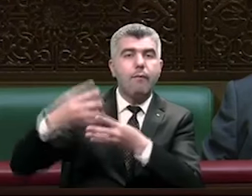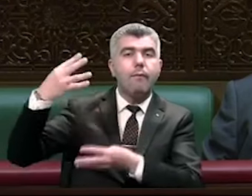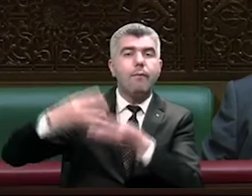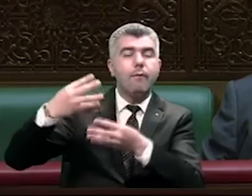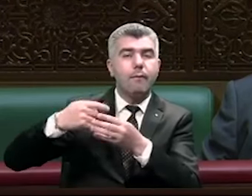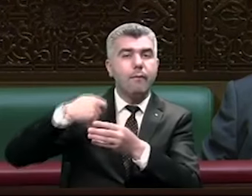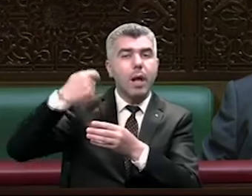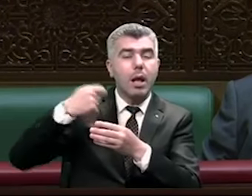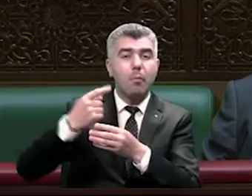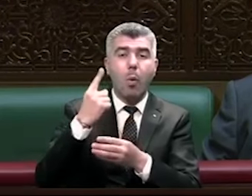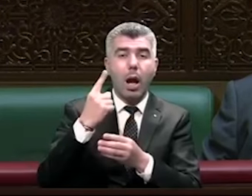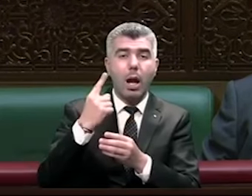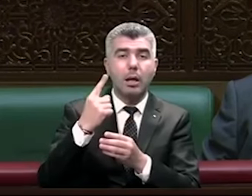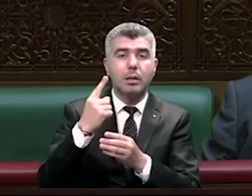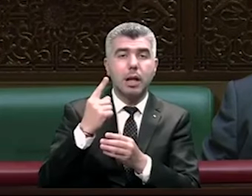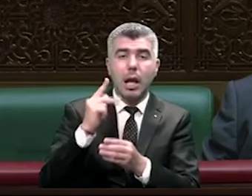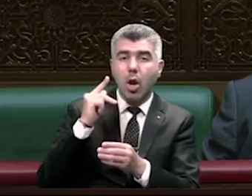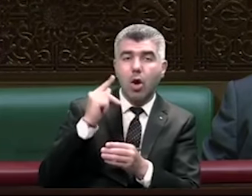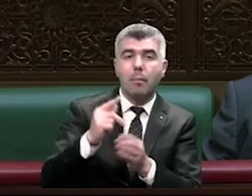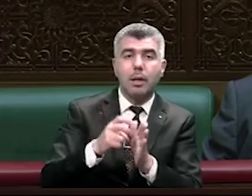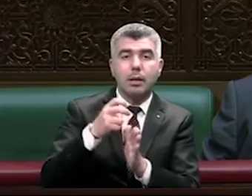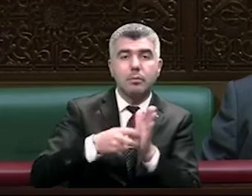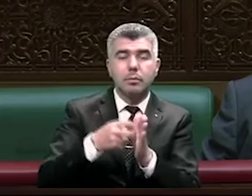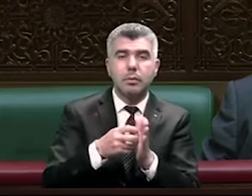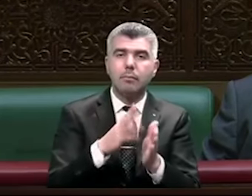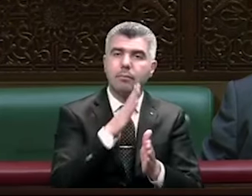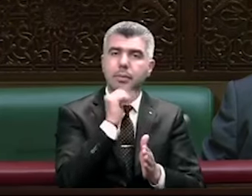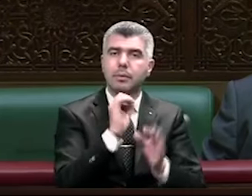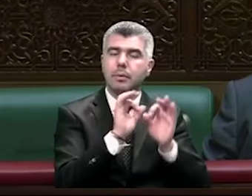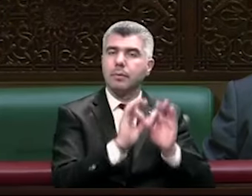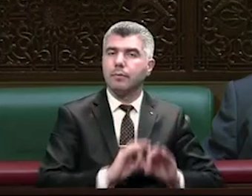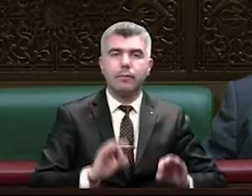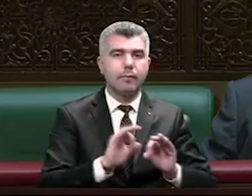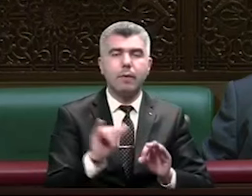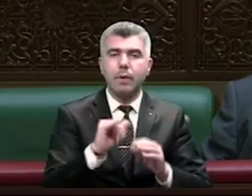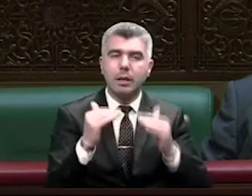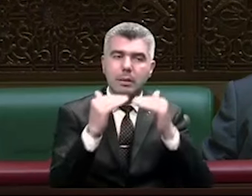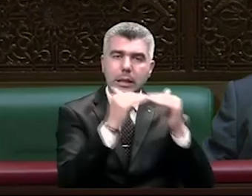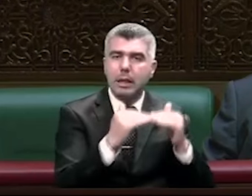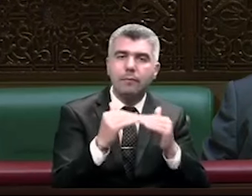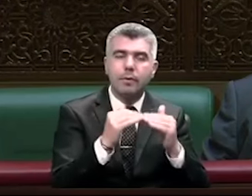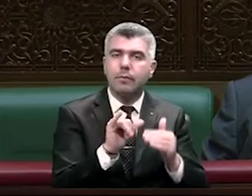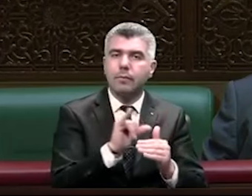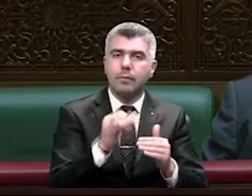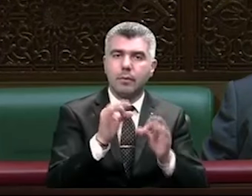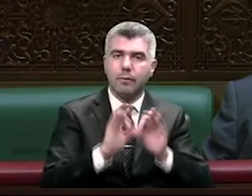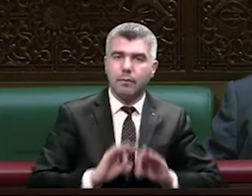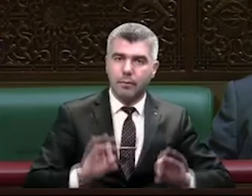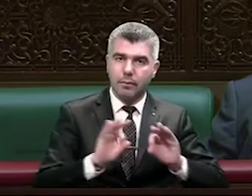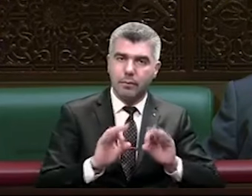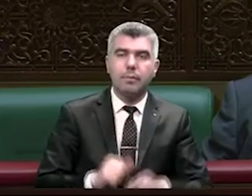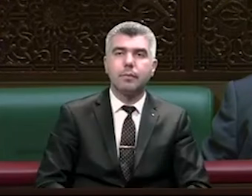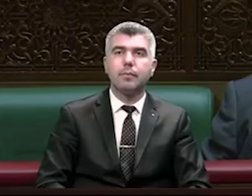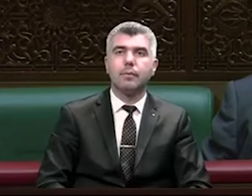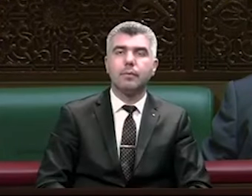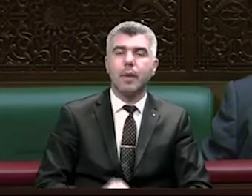فيها واحد كيلومتر من السكه الحديديه فين هي العداله المجاليه فين هي فك العزله خصنا نعرفوا